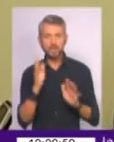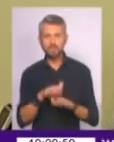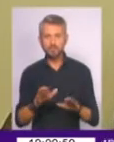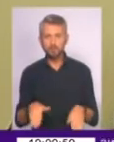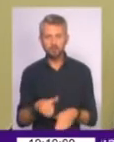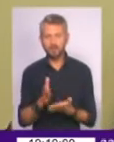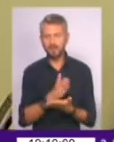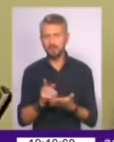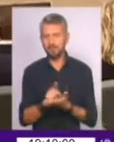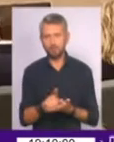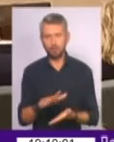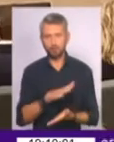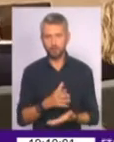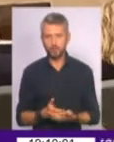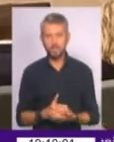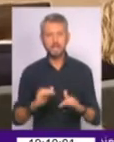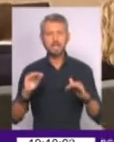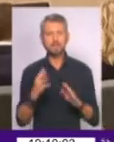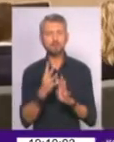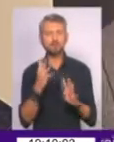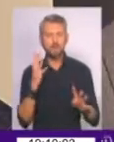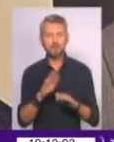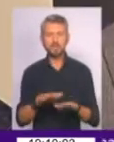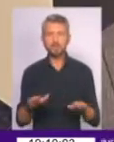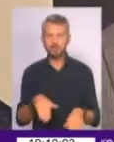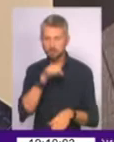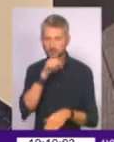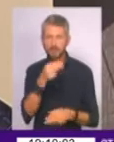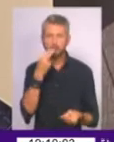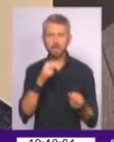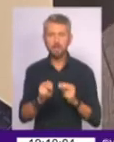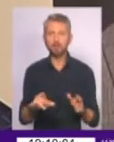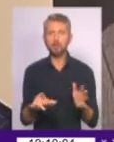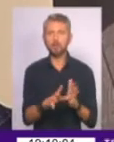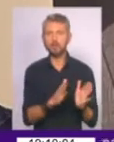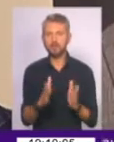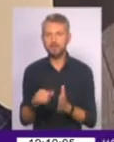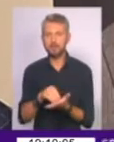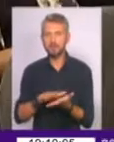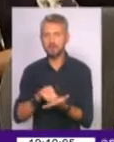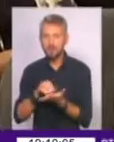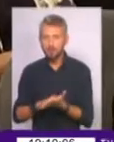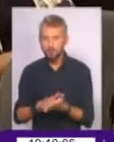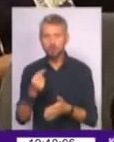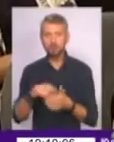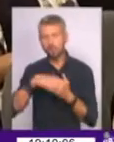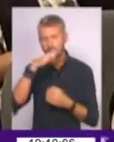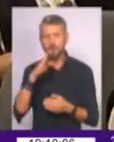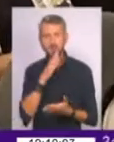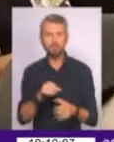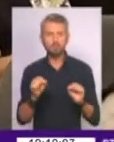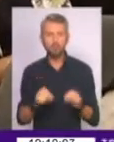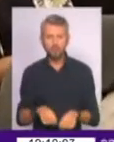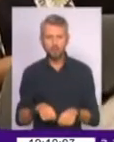взагалі не повинно бути в місті Києві. Зменшила черга до дитсадків і завдяки вдосконаленню електронної системи запису. Через те, що батьки мали можливість створити